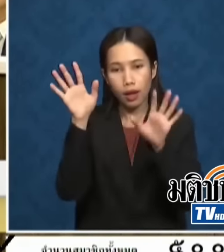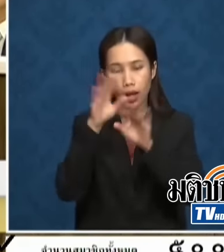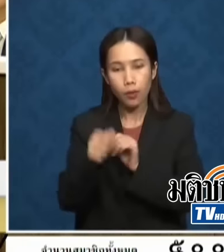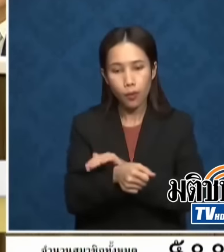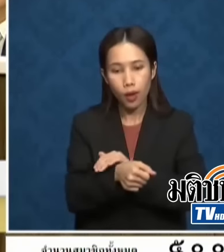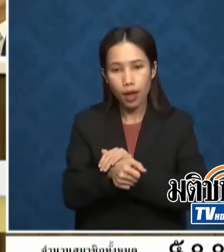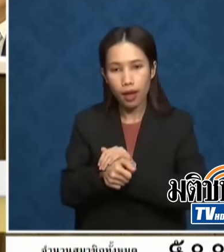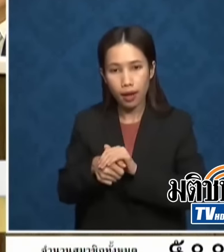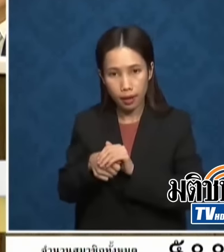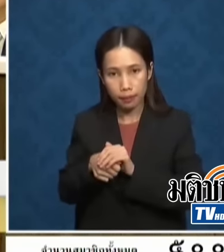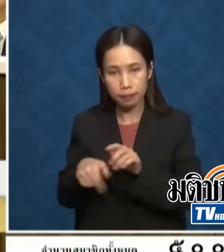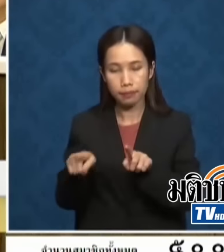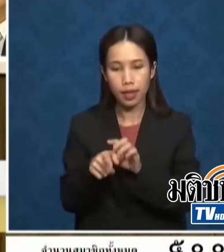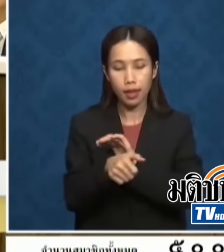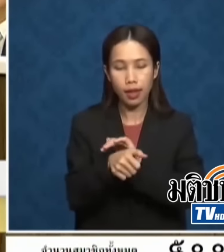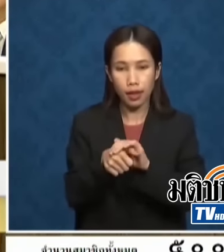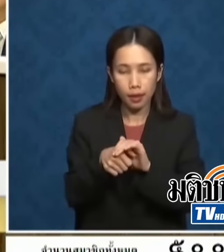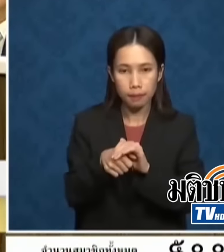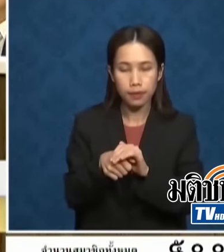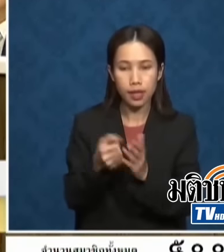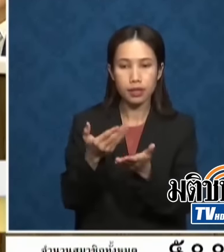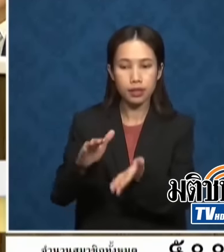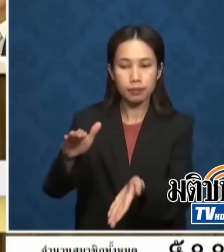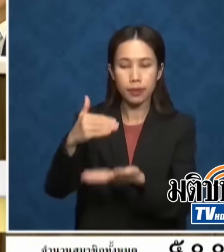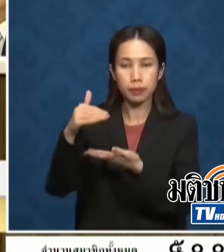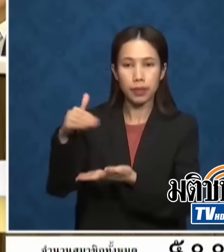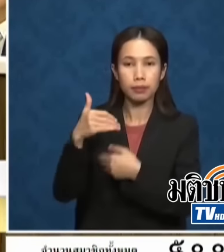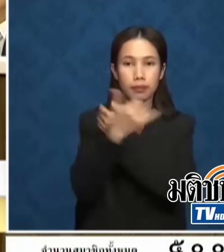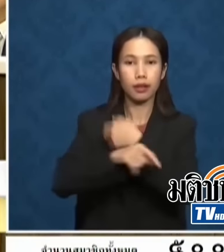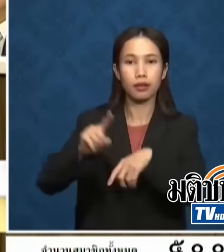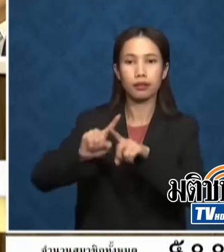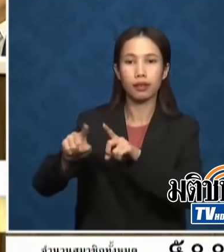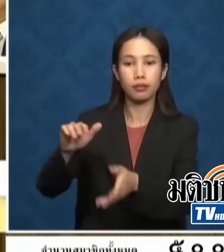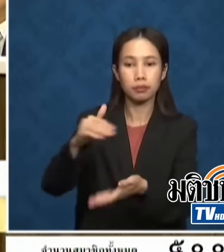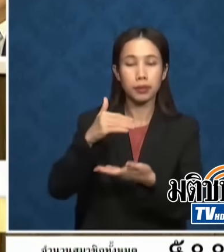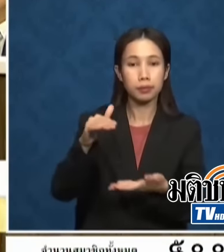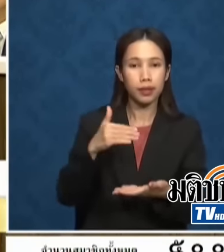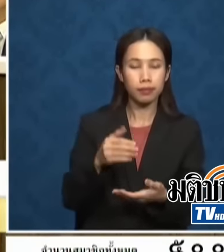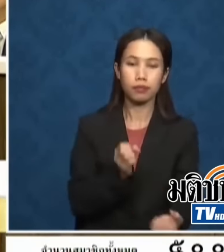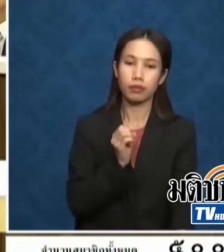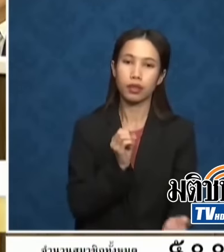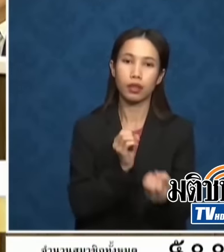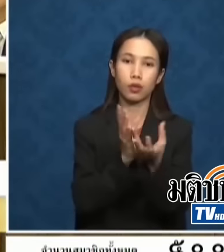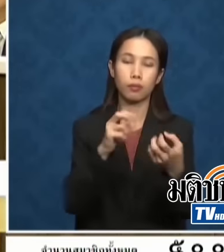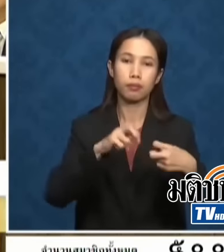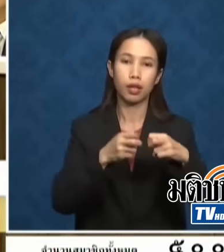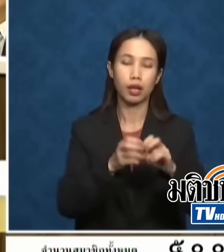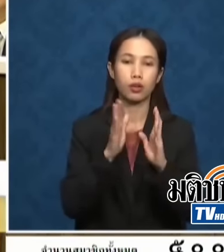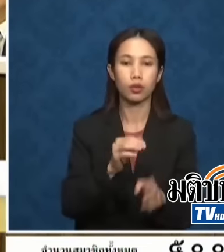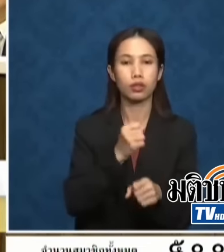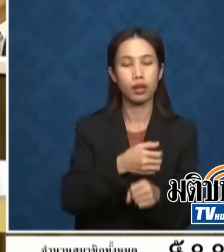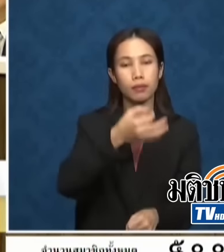หรือส่งเสริมให้มีการนำเข้าปลาจากต่างประเทศกระทบต่อผู้เลี้ยงปลาหรือทำประมงน้ำ